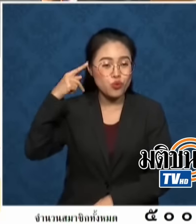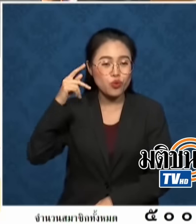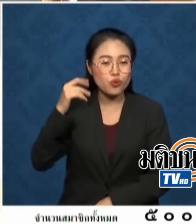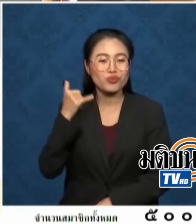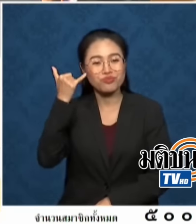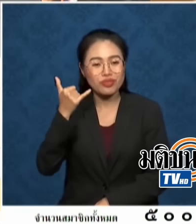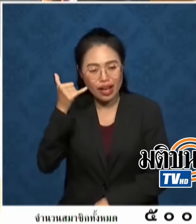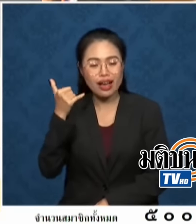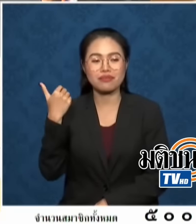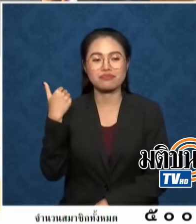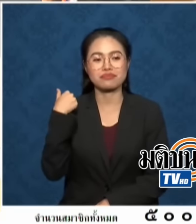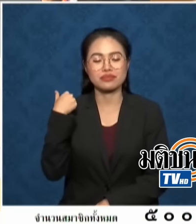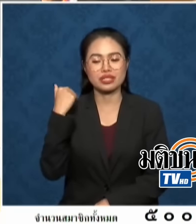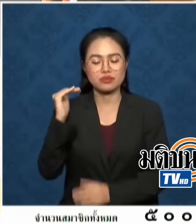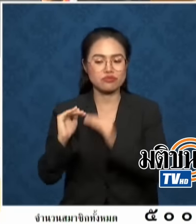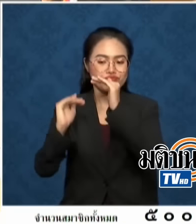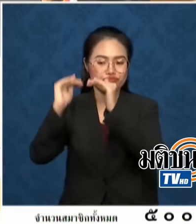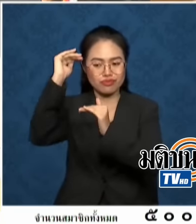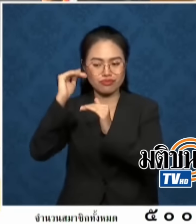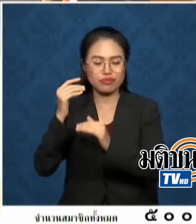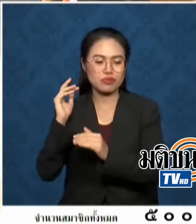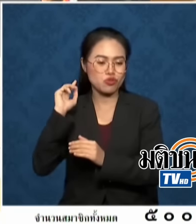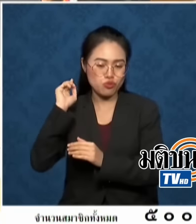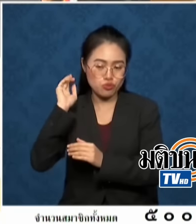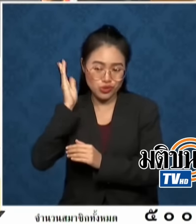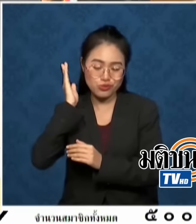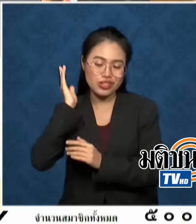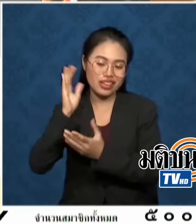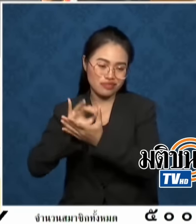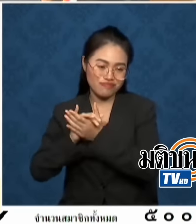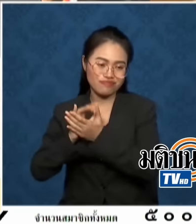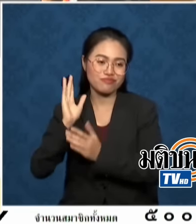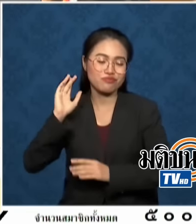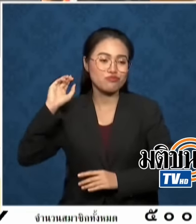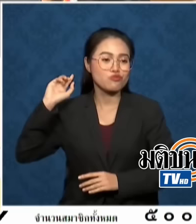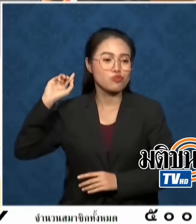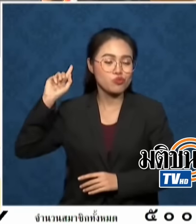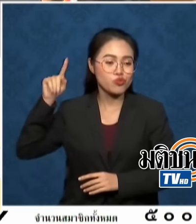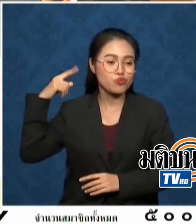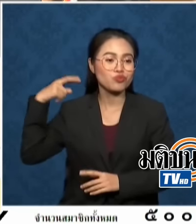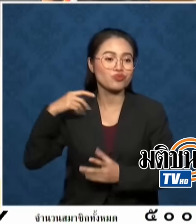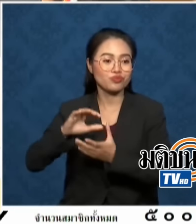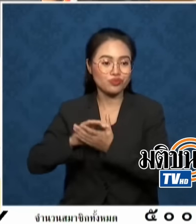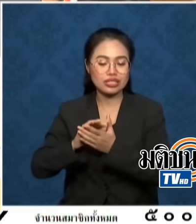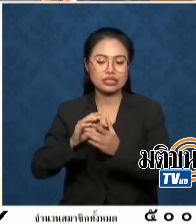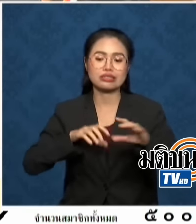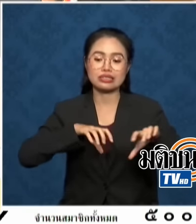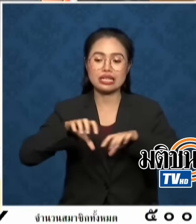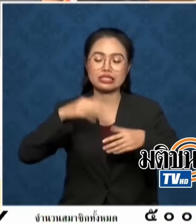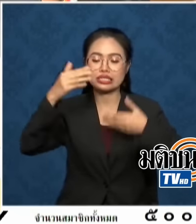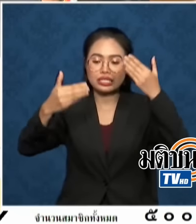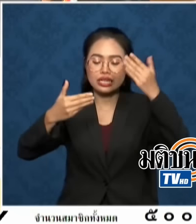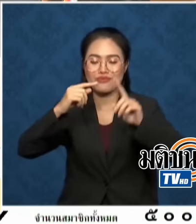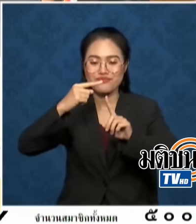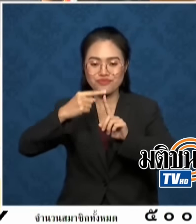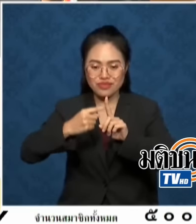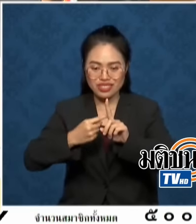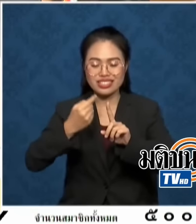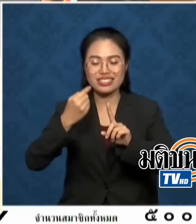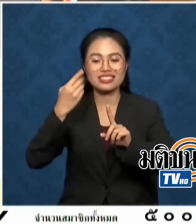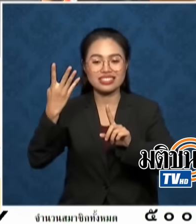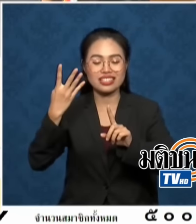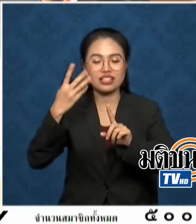งมีอยู่นะคะพระล่าสุดที่เราจัดงานกันเมื่อวันที่14กุมภาพันธ์เนี่ยนะคะมีการจดแจ้